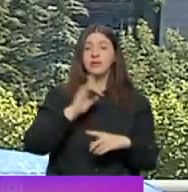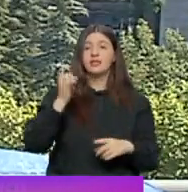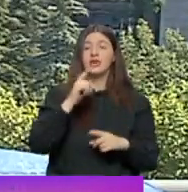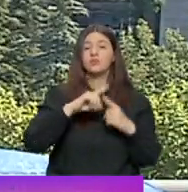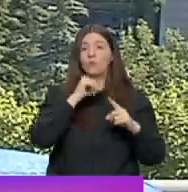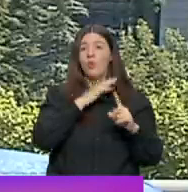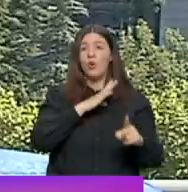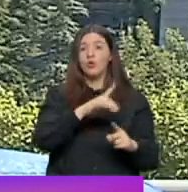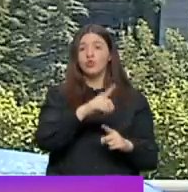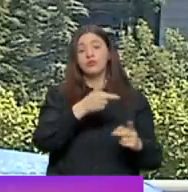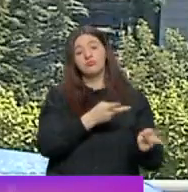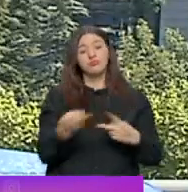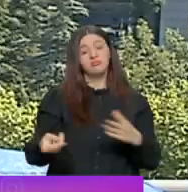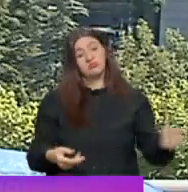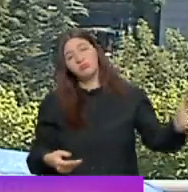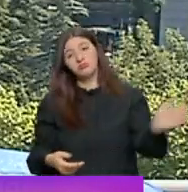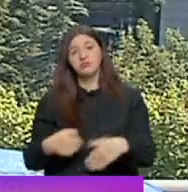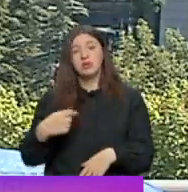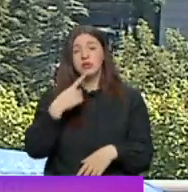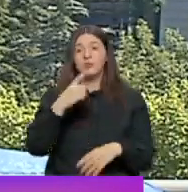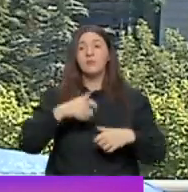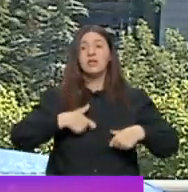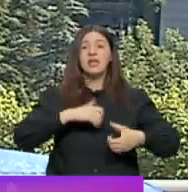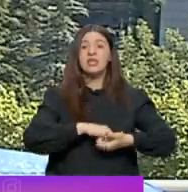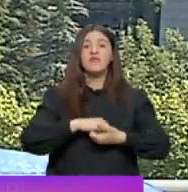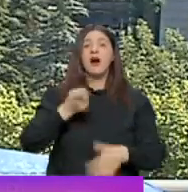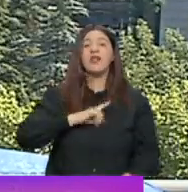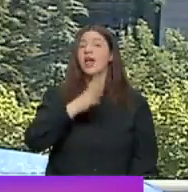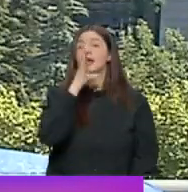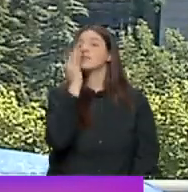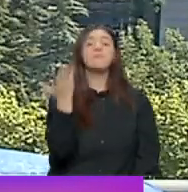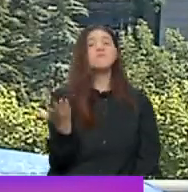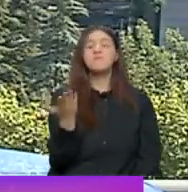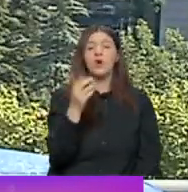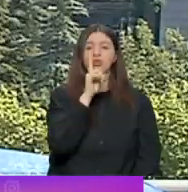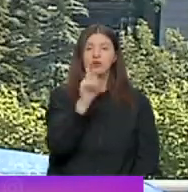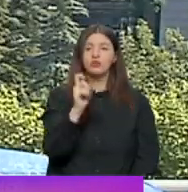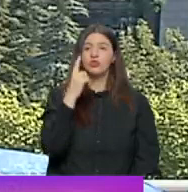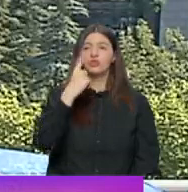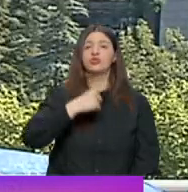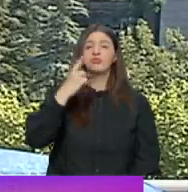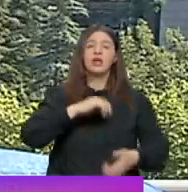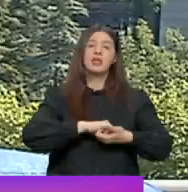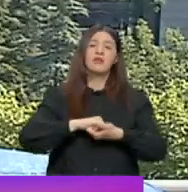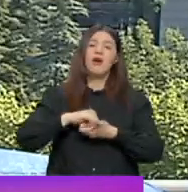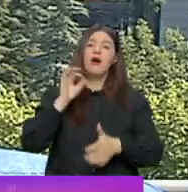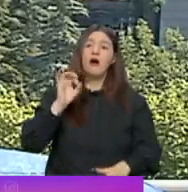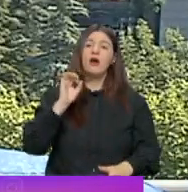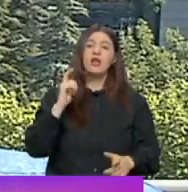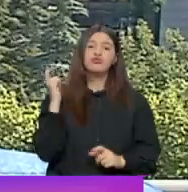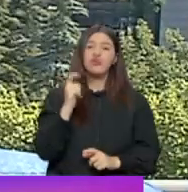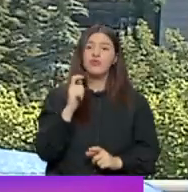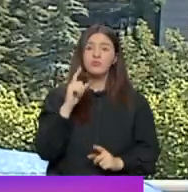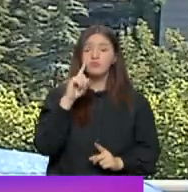Kemal Kılıçdaroğlu'na mindere çağırmıştı. Millet İttifakı'nın adayı kim sorusu Cumhur İttifakı'nda hala